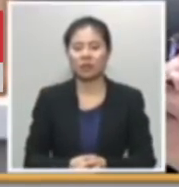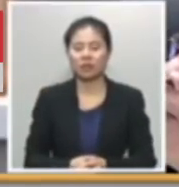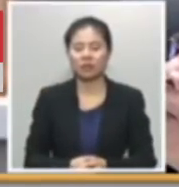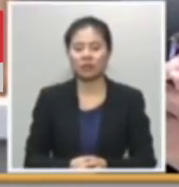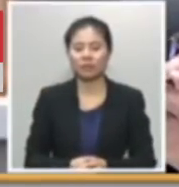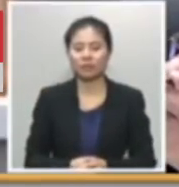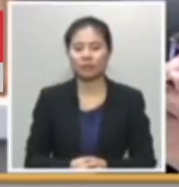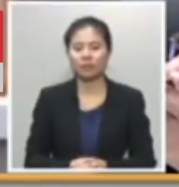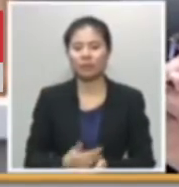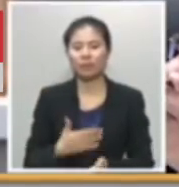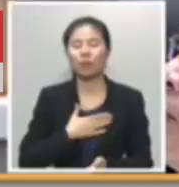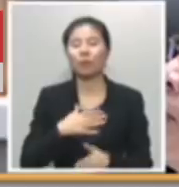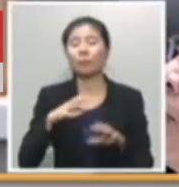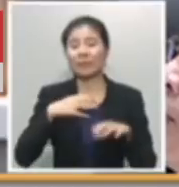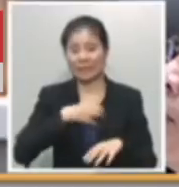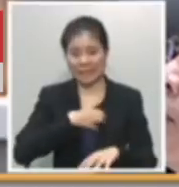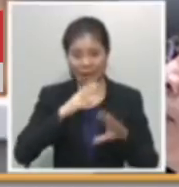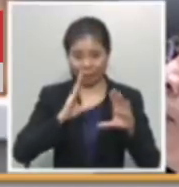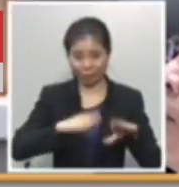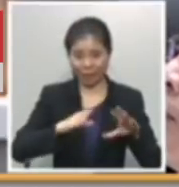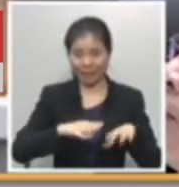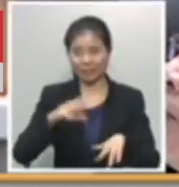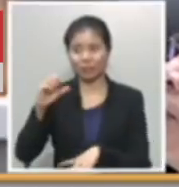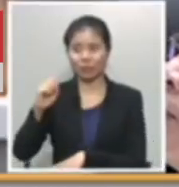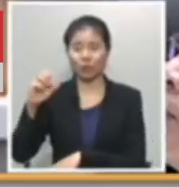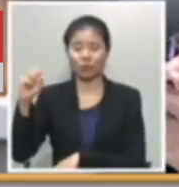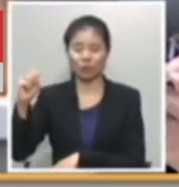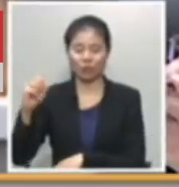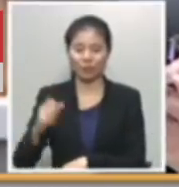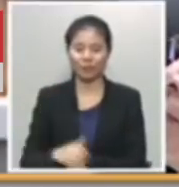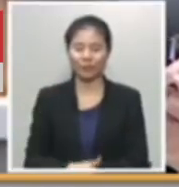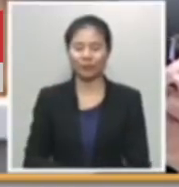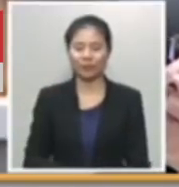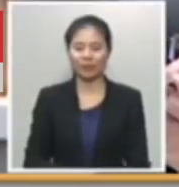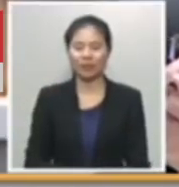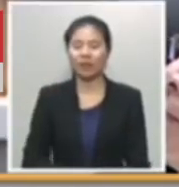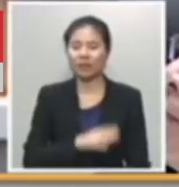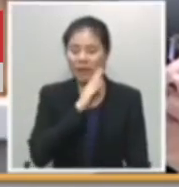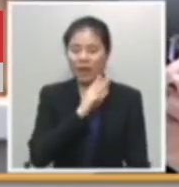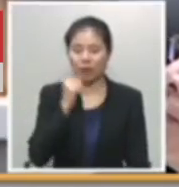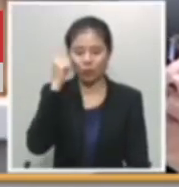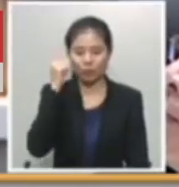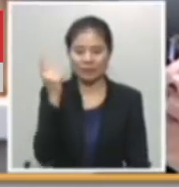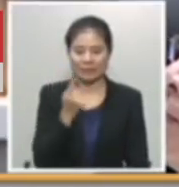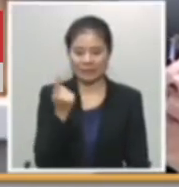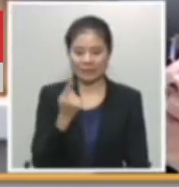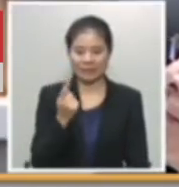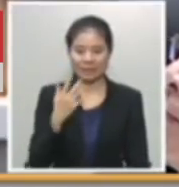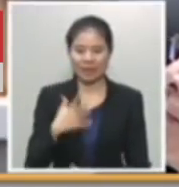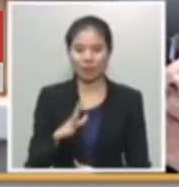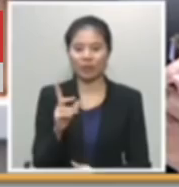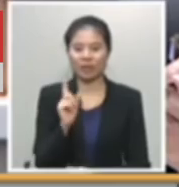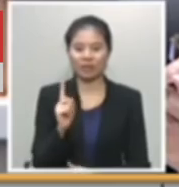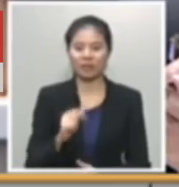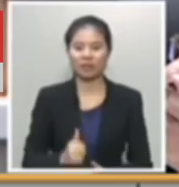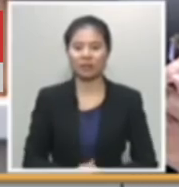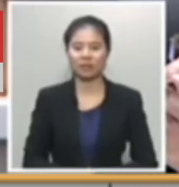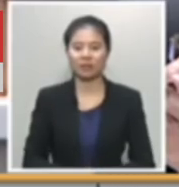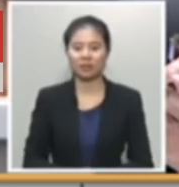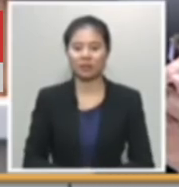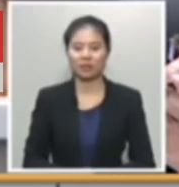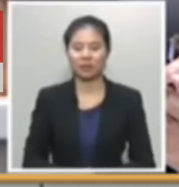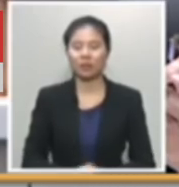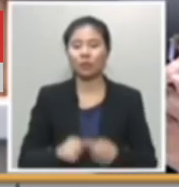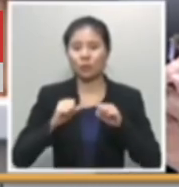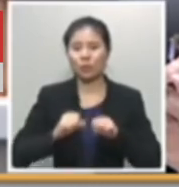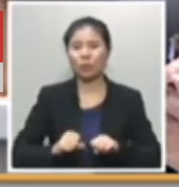สิ่งที่ผมอยากจะฝากบอกท่านส.ส.เมื่อท่านรู้ความจริงอย่างนี้แล้วท่านจะไปลงมติให้